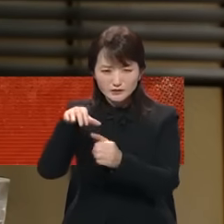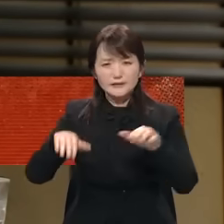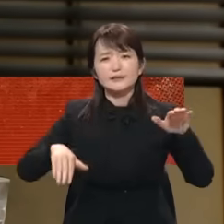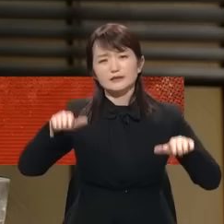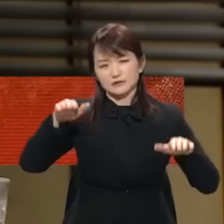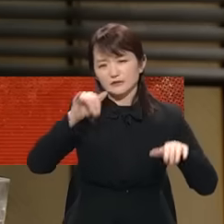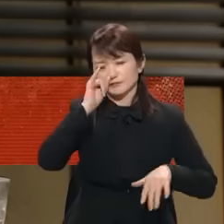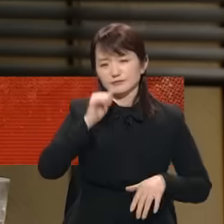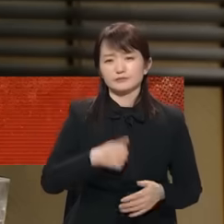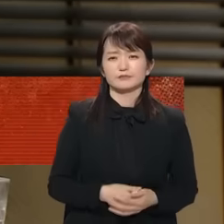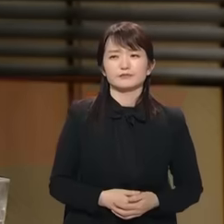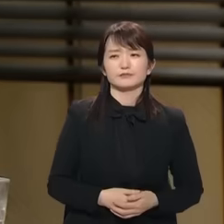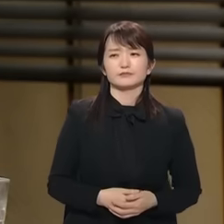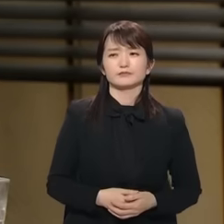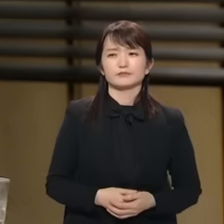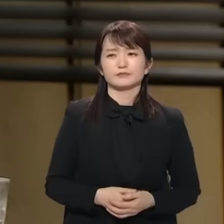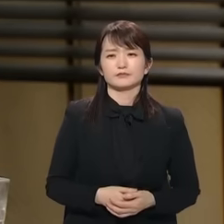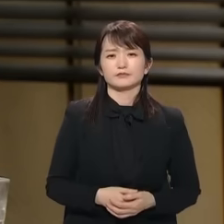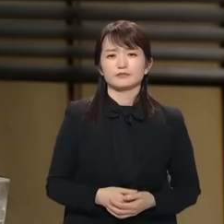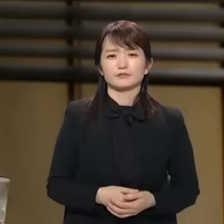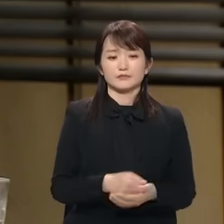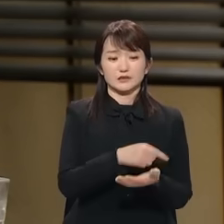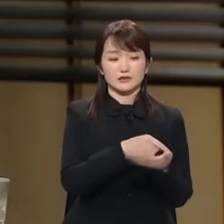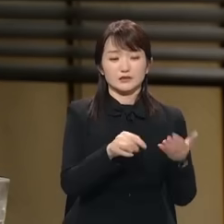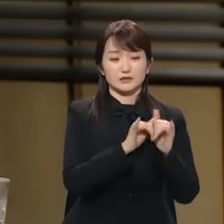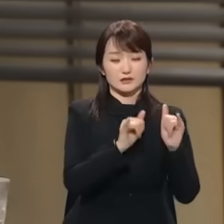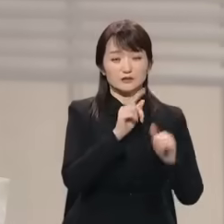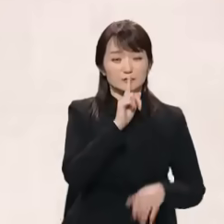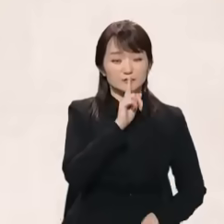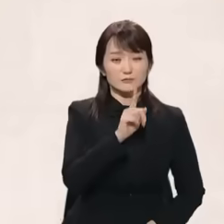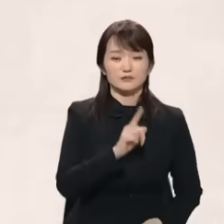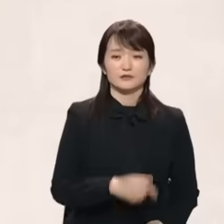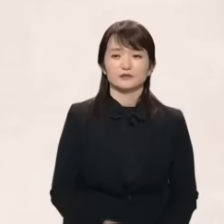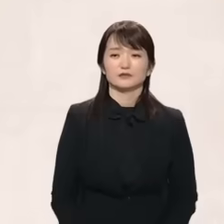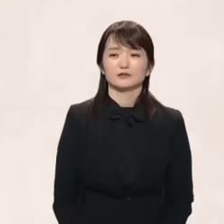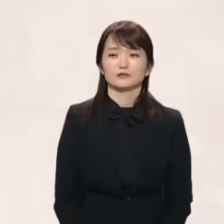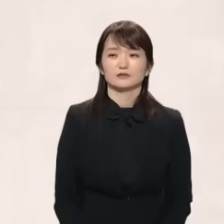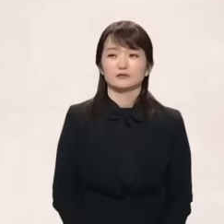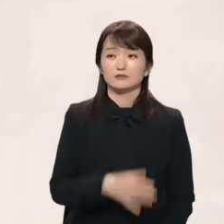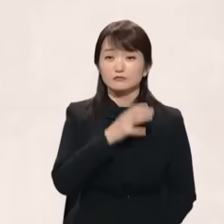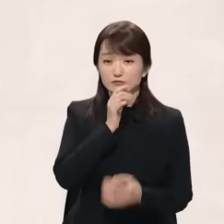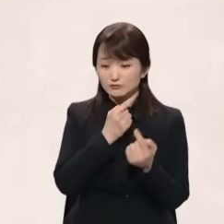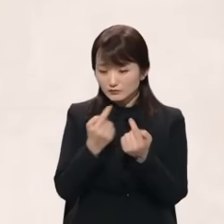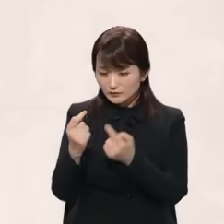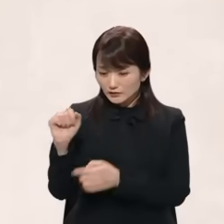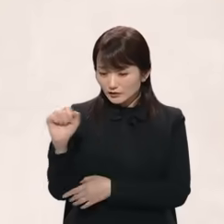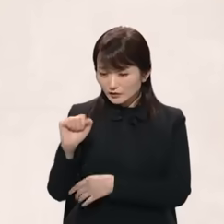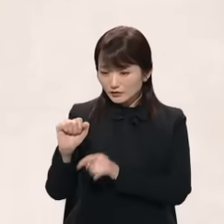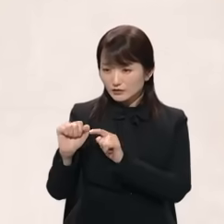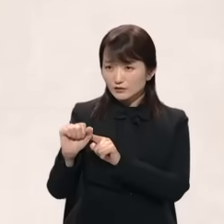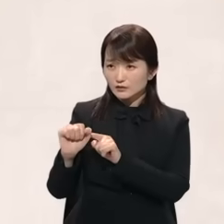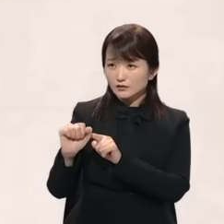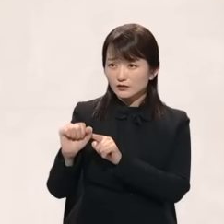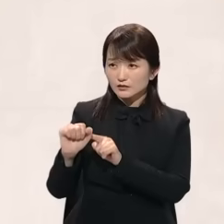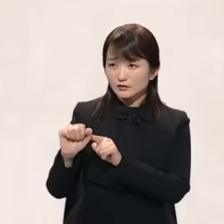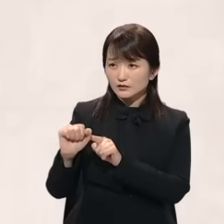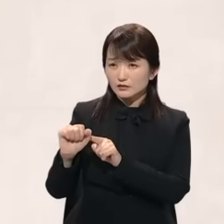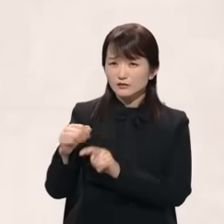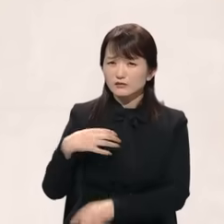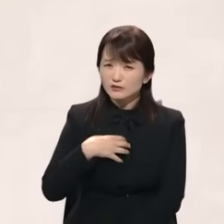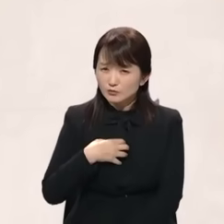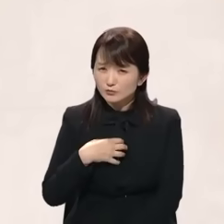근데 지금 이제이 유족분이 제보자분의 말씀은 고령 운전자가 운전하는 거 자체가 아까 보니까